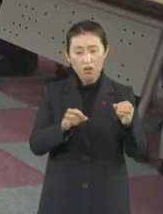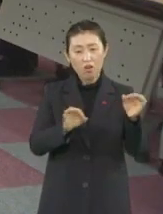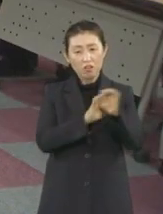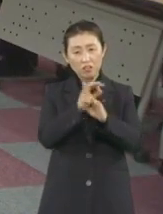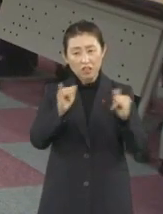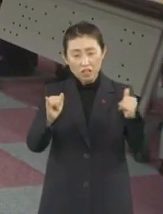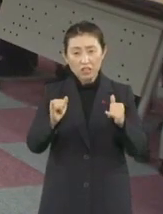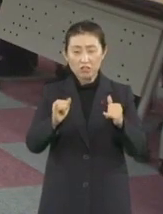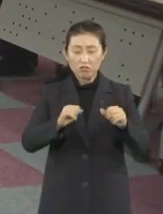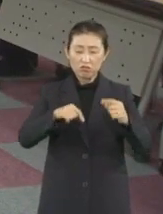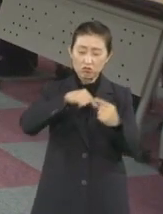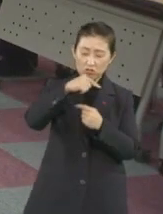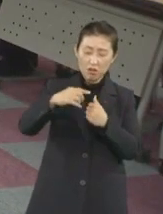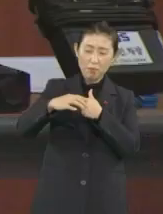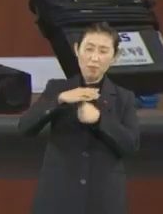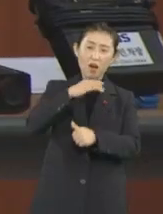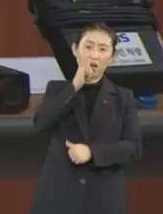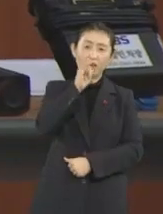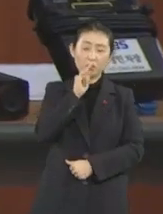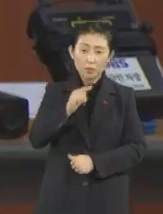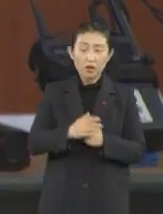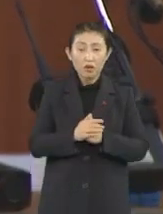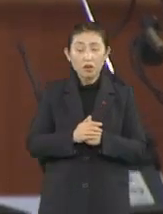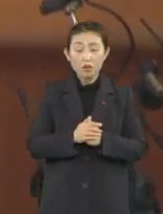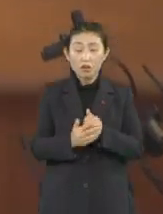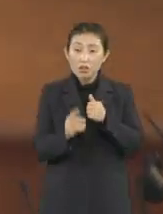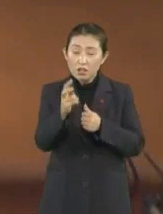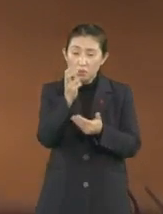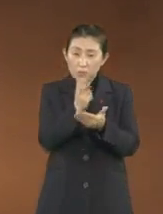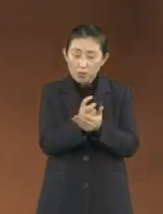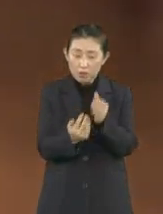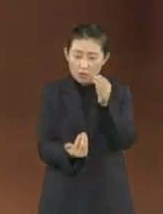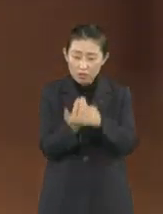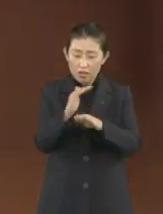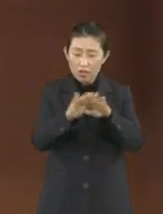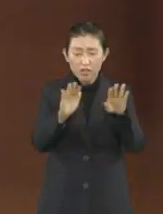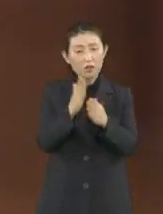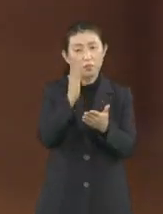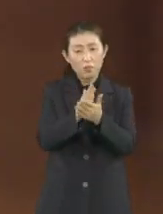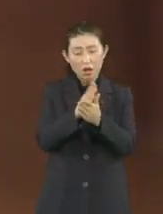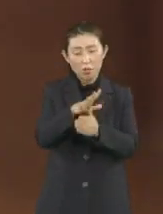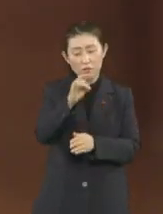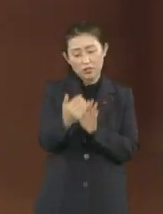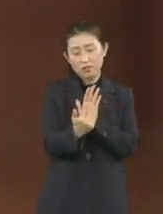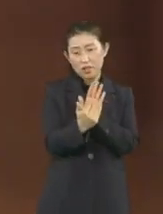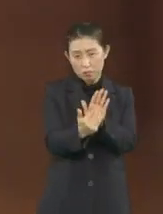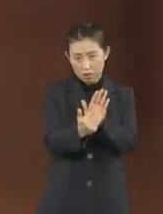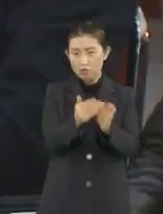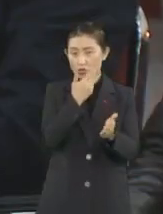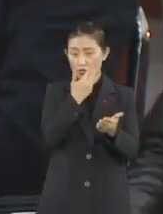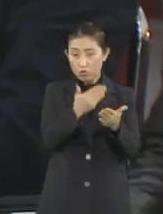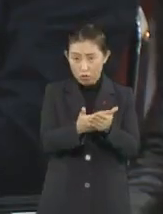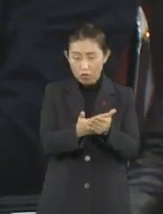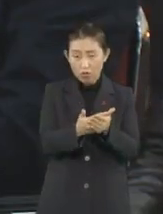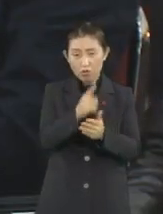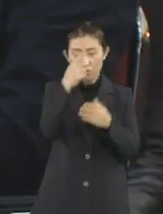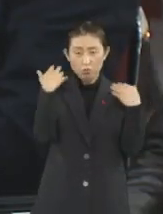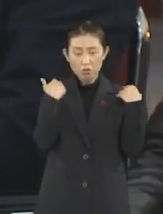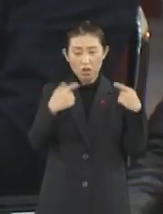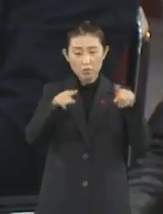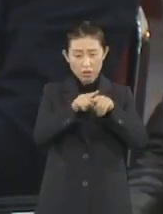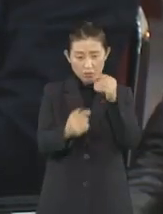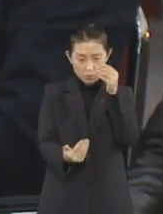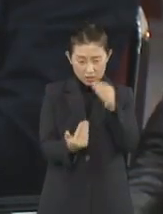이라는 입장을 밝혔습니다 산업재 에는 사후 수습 보다 예방에 초점을 맞춰야 한다 며 국가가 함께 사고의 책임을 나눠야